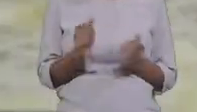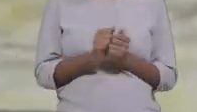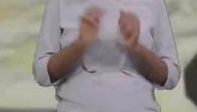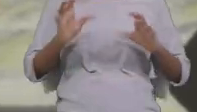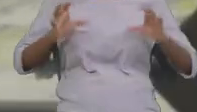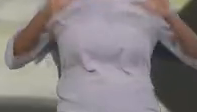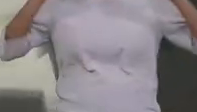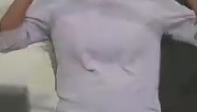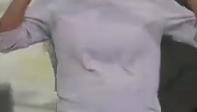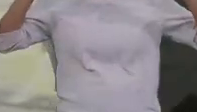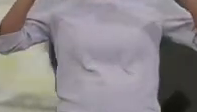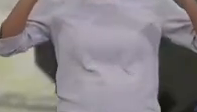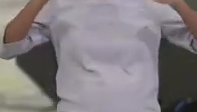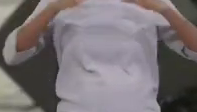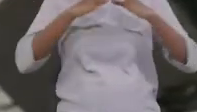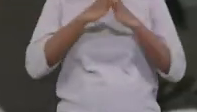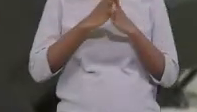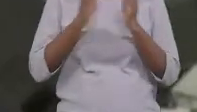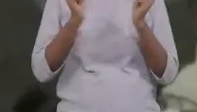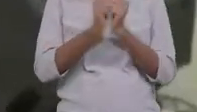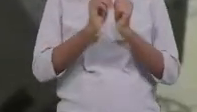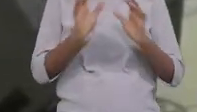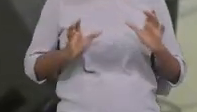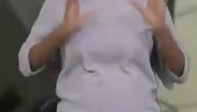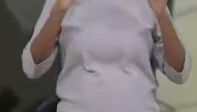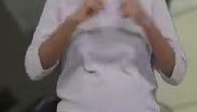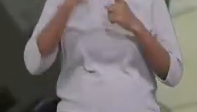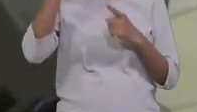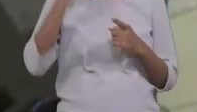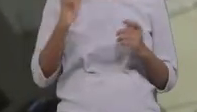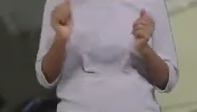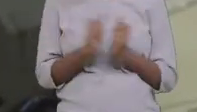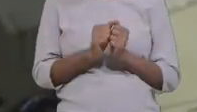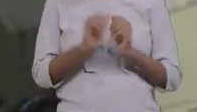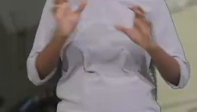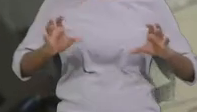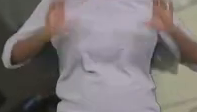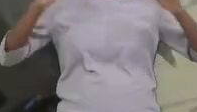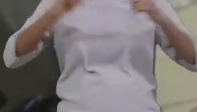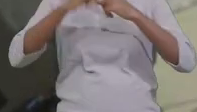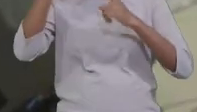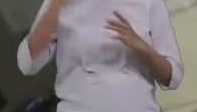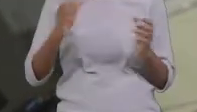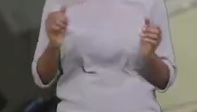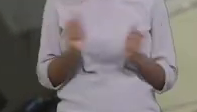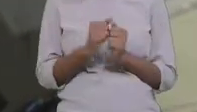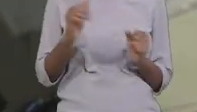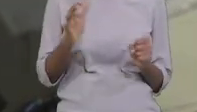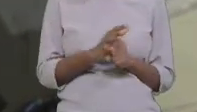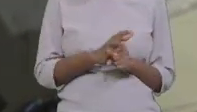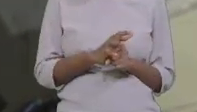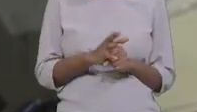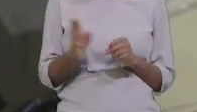Avec tout ce que tu as, qui est la vérité, par la consécration, avec l'engagement, avec la dédicace,